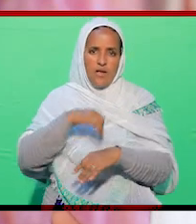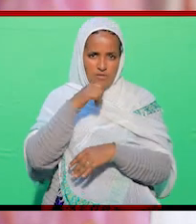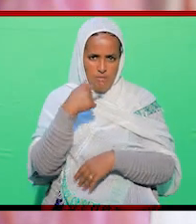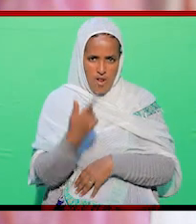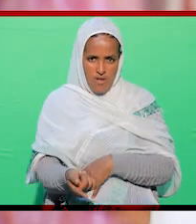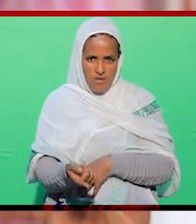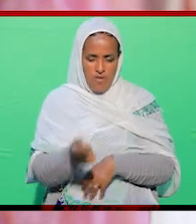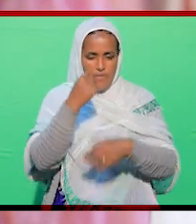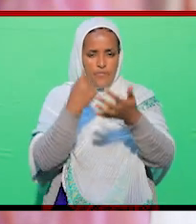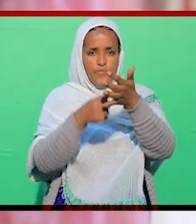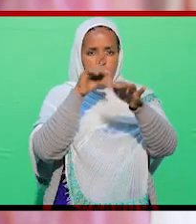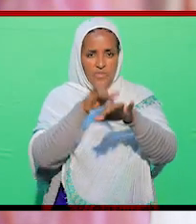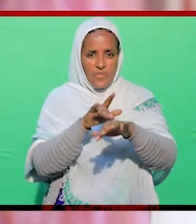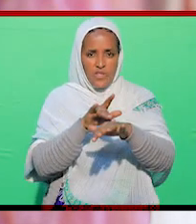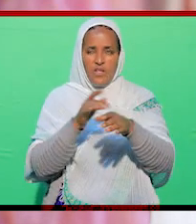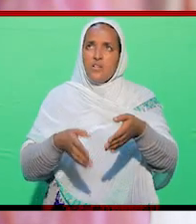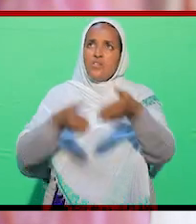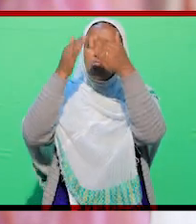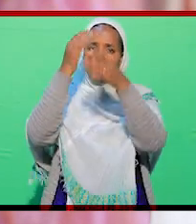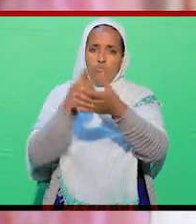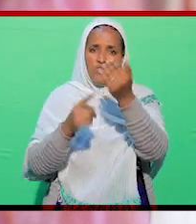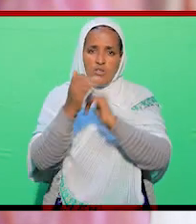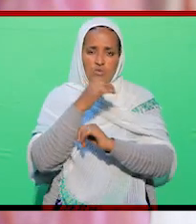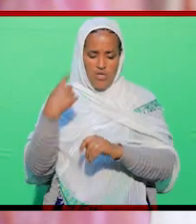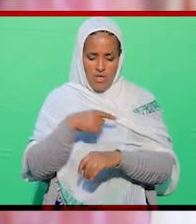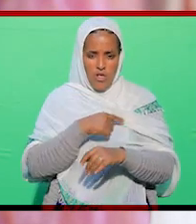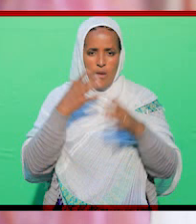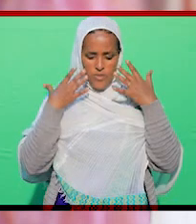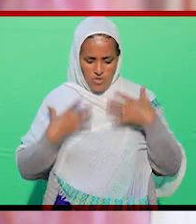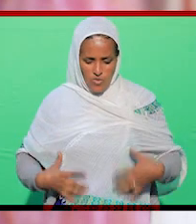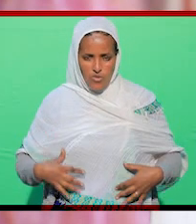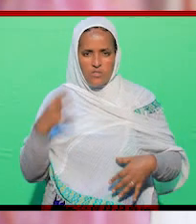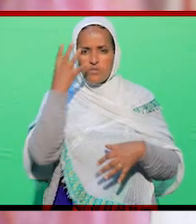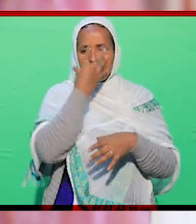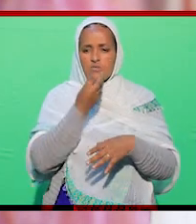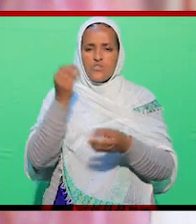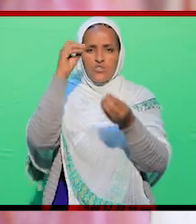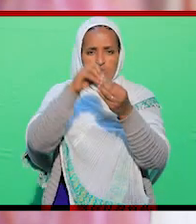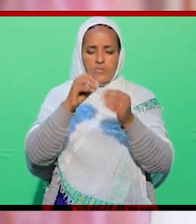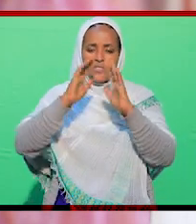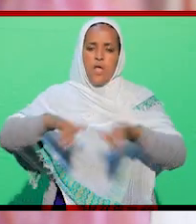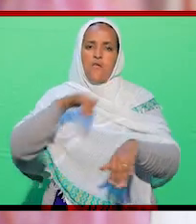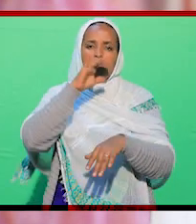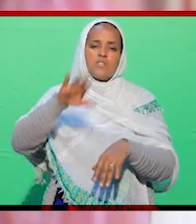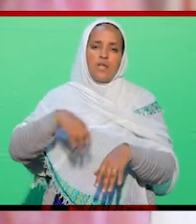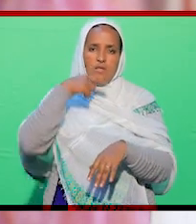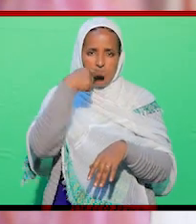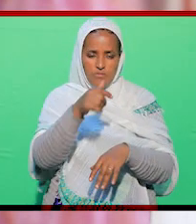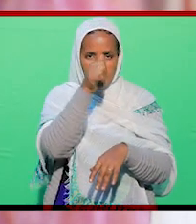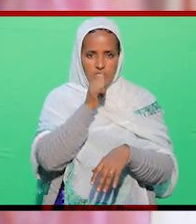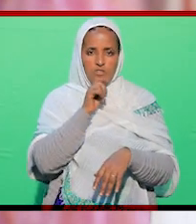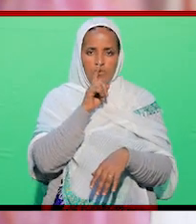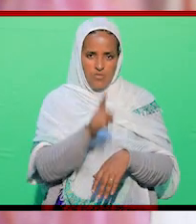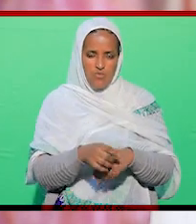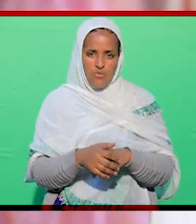ድንጋይ በድንጋይ ላይ ሳይፈርስ አይቀርም። እዚህ ላይ የህንፃውን ብቻ ሳይሆን የእኛም የሰውነታችን መልክ ማማሩንም